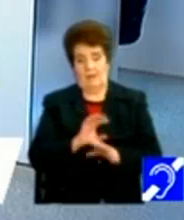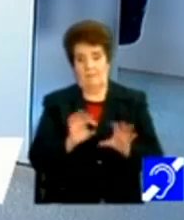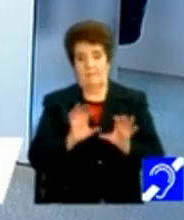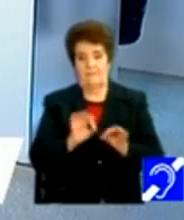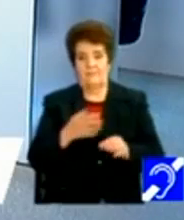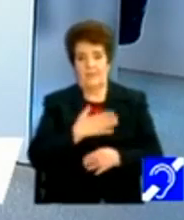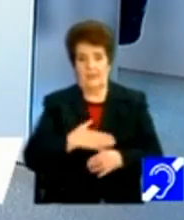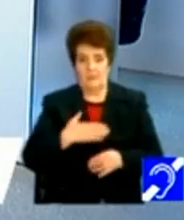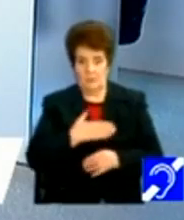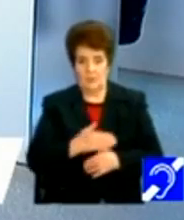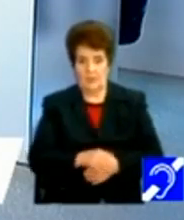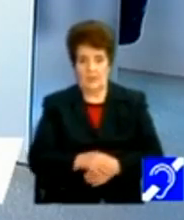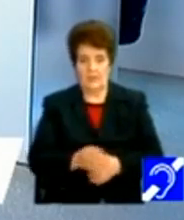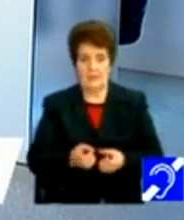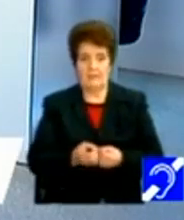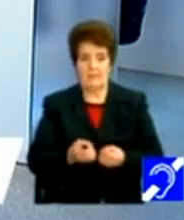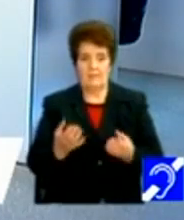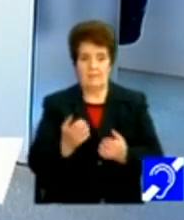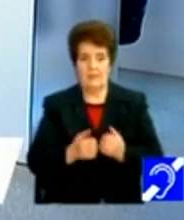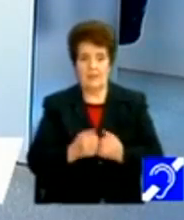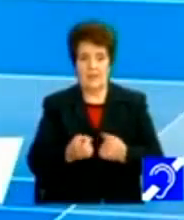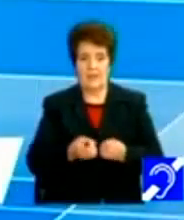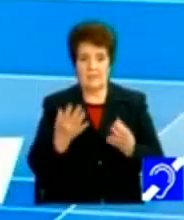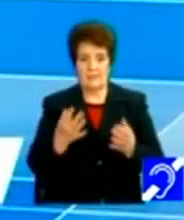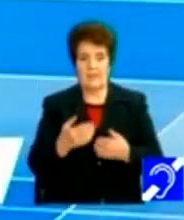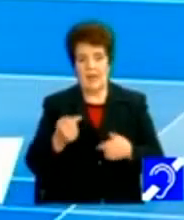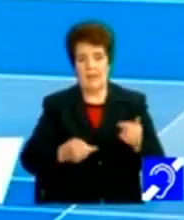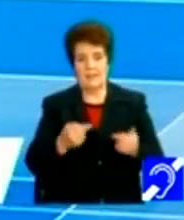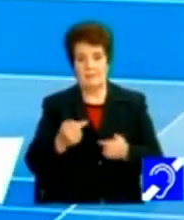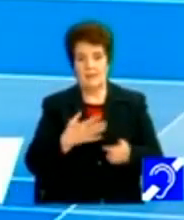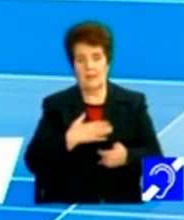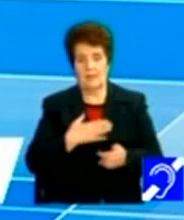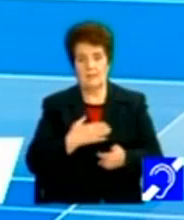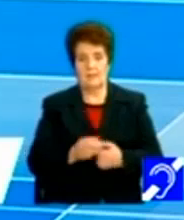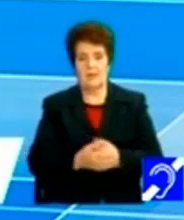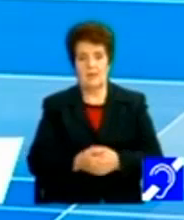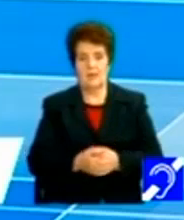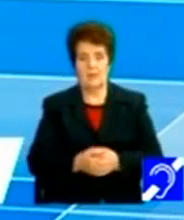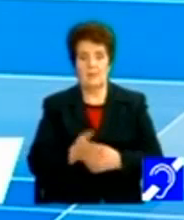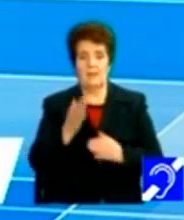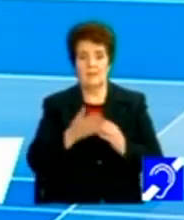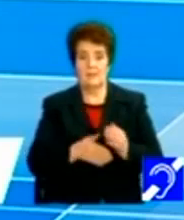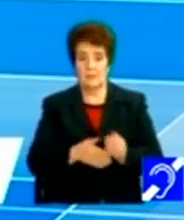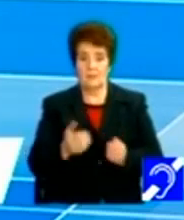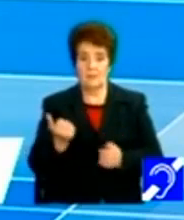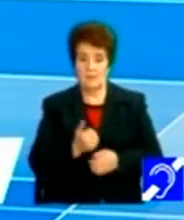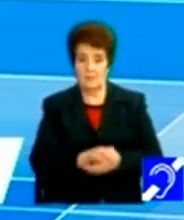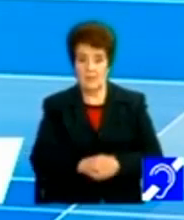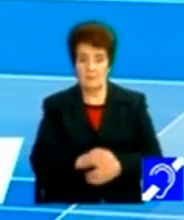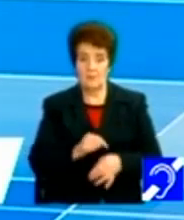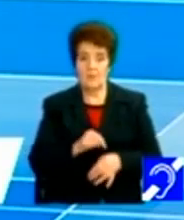domnilor, veți vedea în fiecare zi un asemenea material la dezbaterile noastre electorale până la sfârșitul săptămânii și